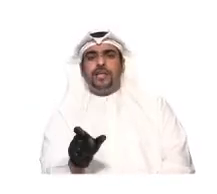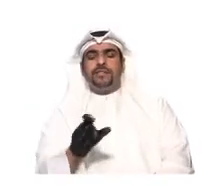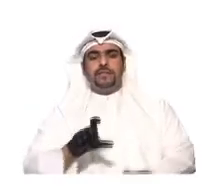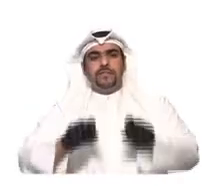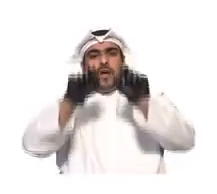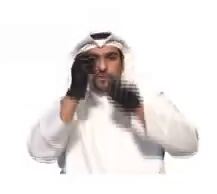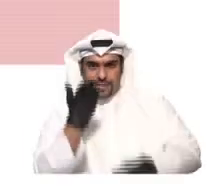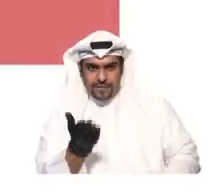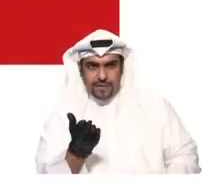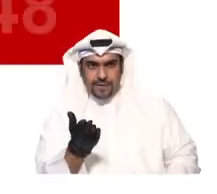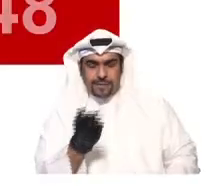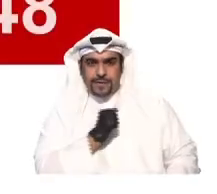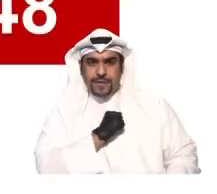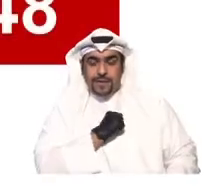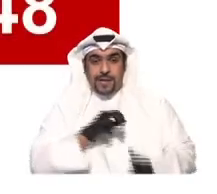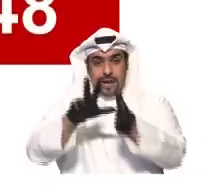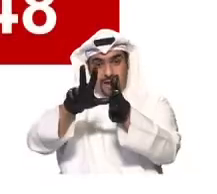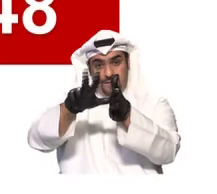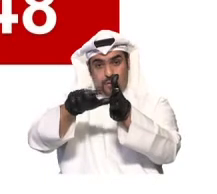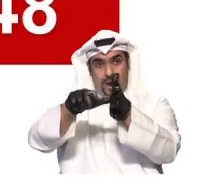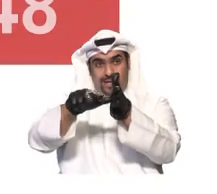حالة في منطقة الفروانية الصحية